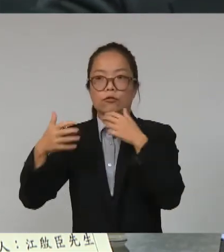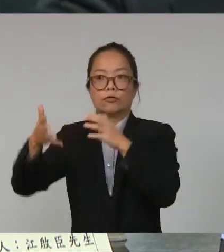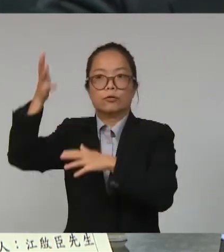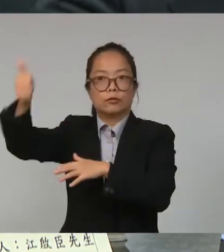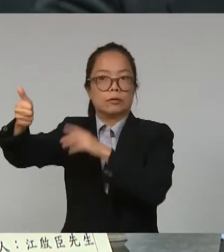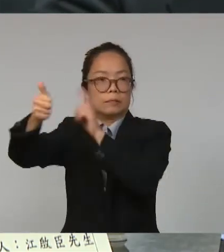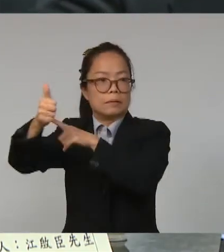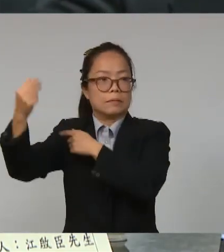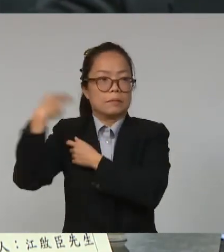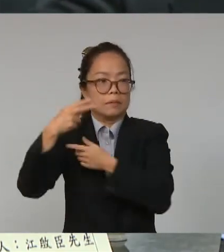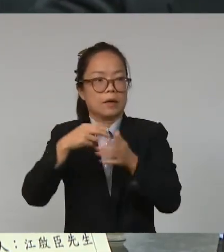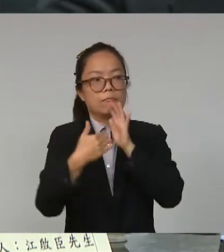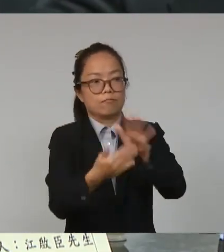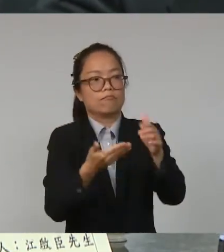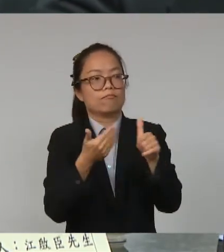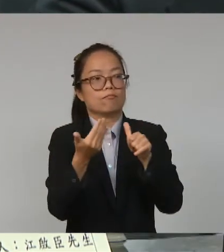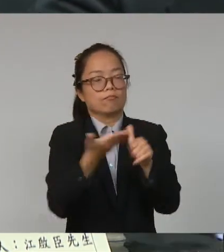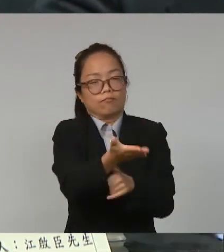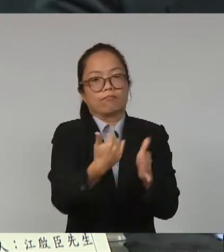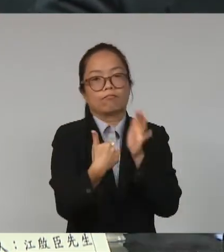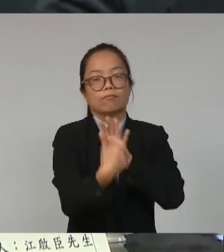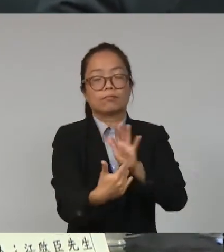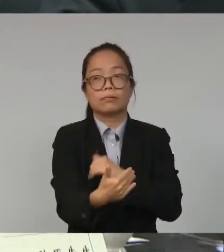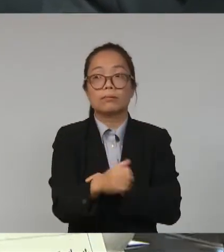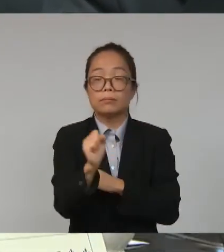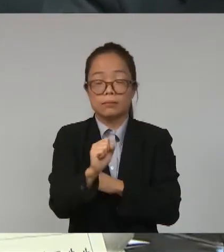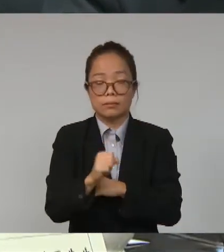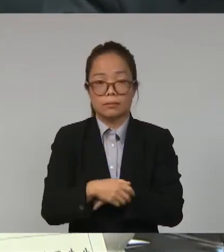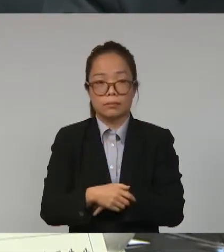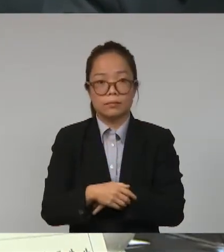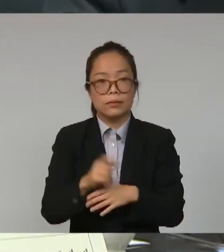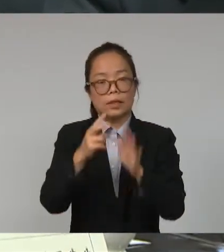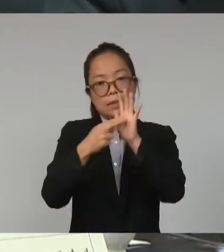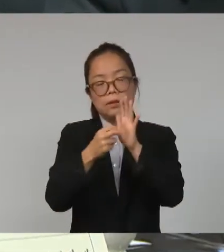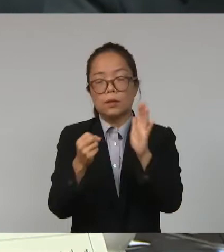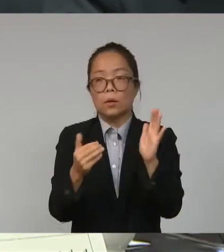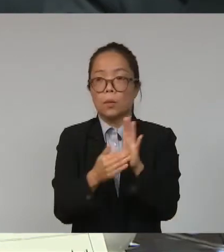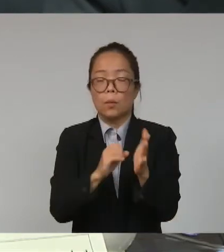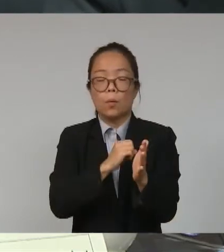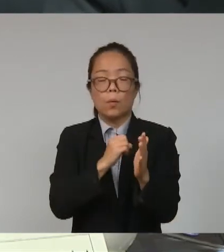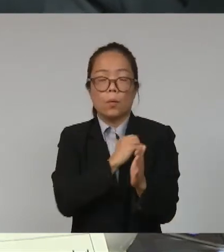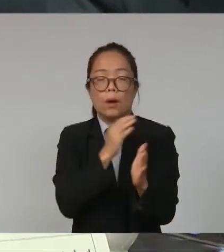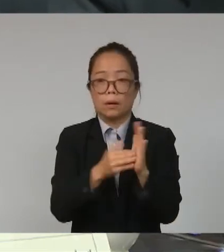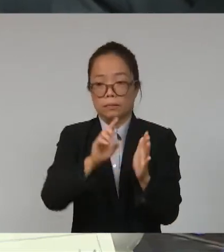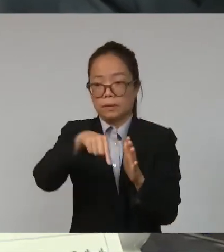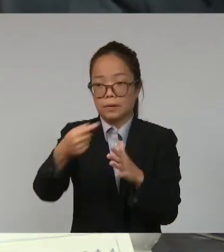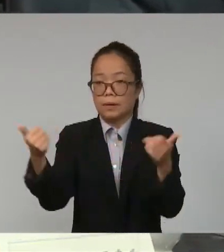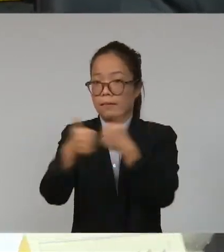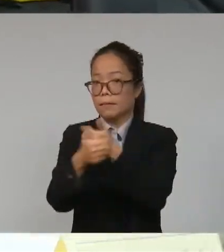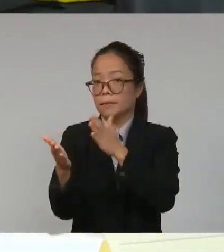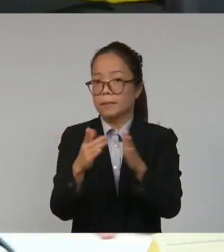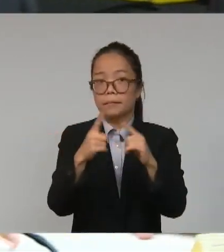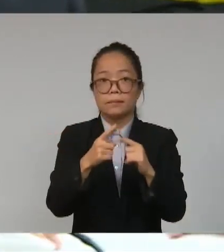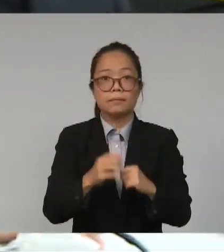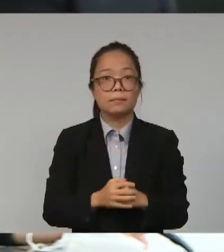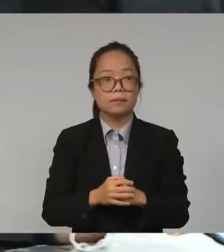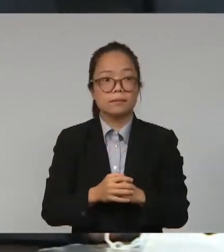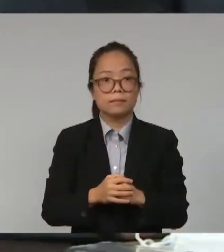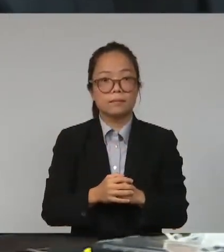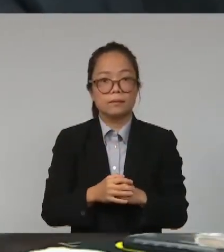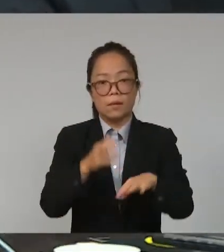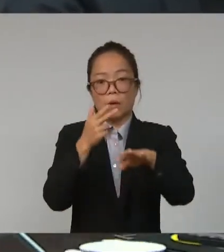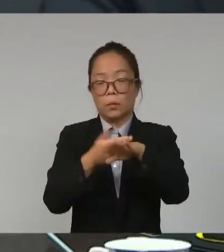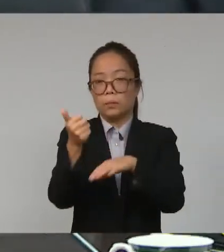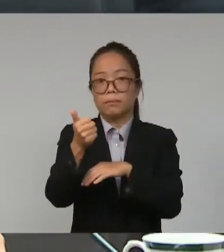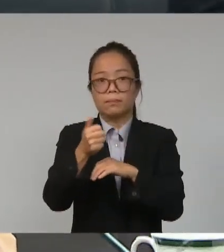者的公投杀手。以上我先做引言的说明，下一位我们请罗志强先生。